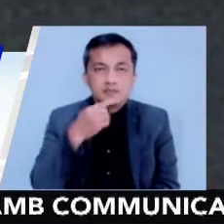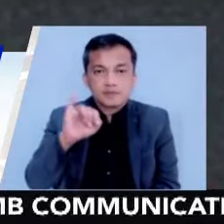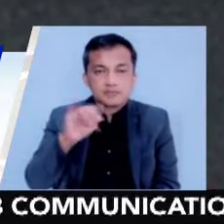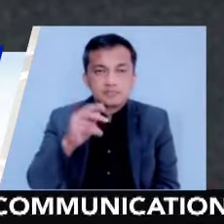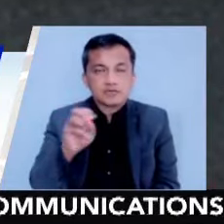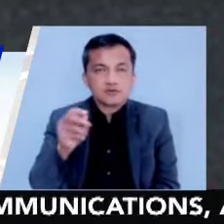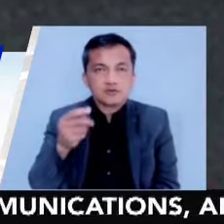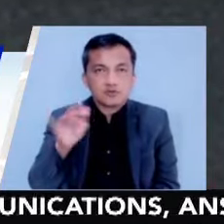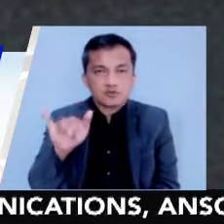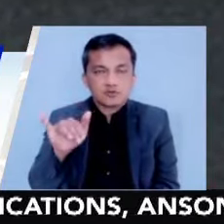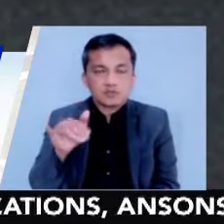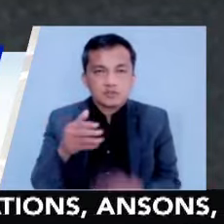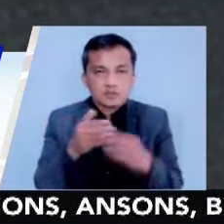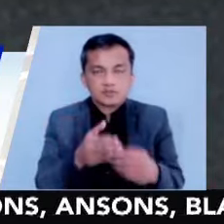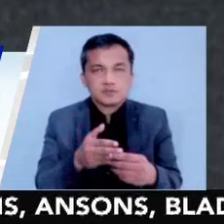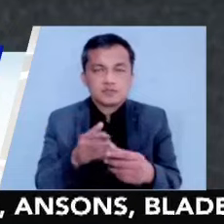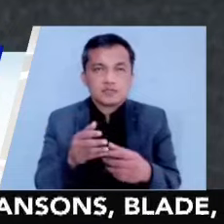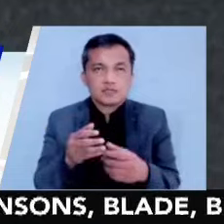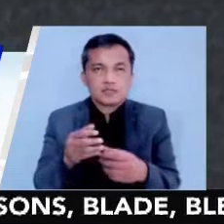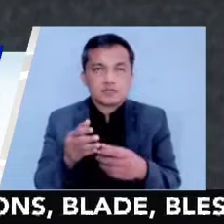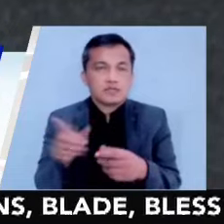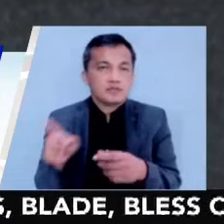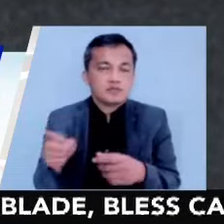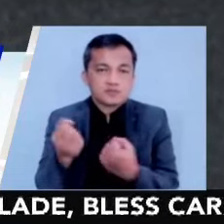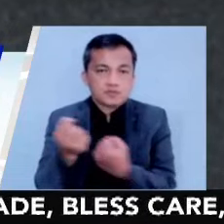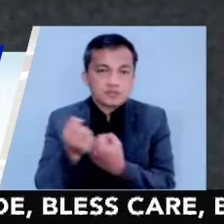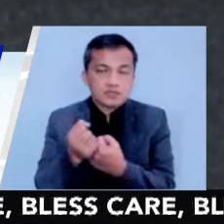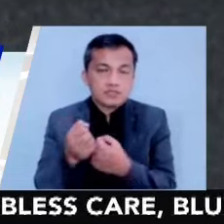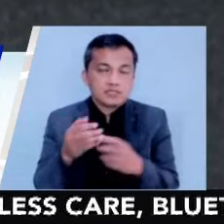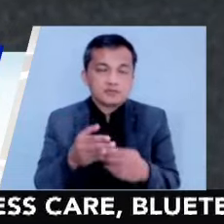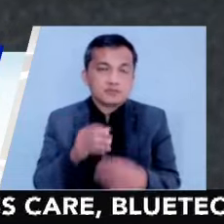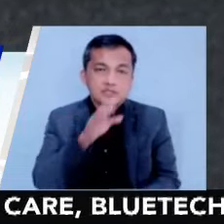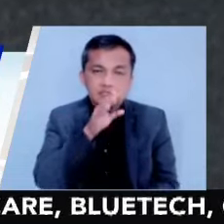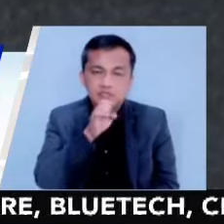ang liderato ni Escudero. Sinubukan po namin kunan ang